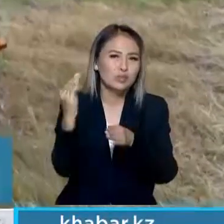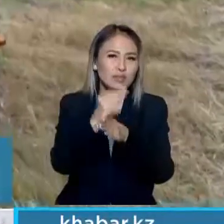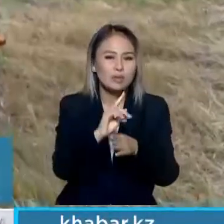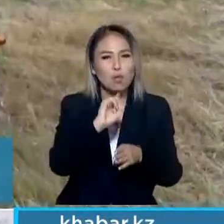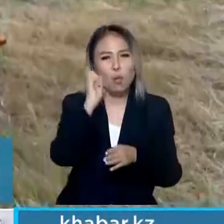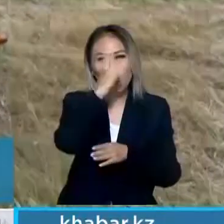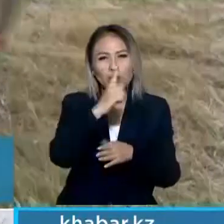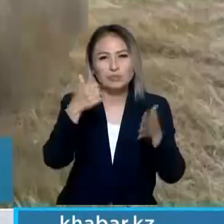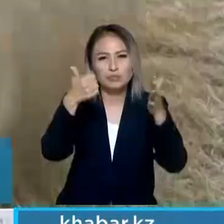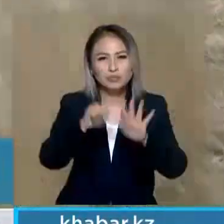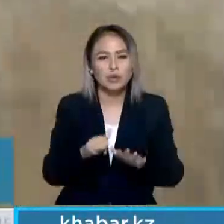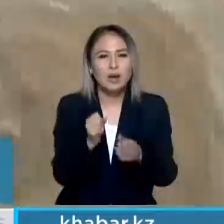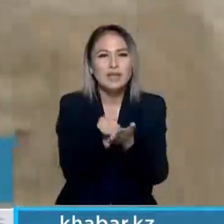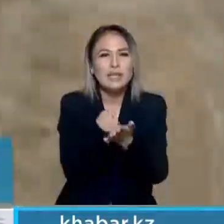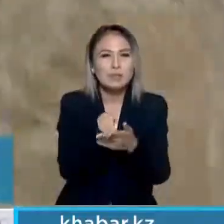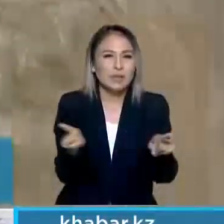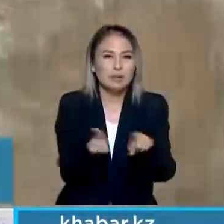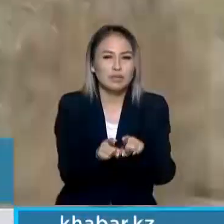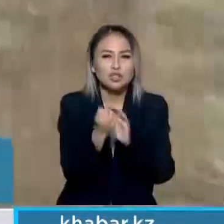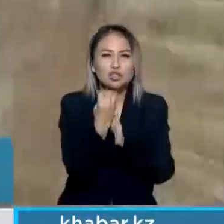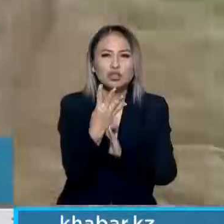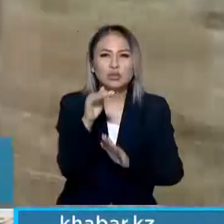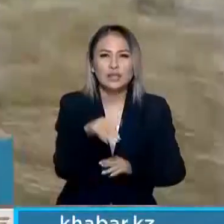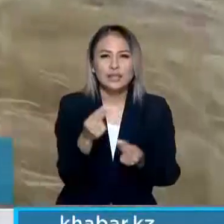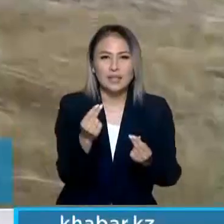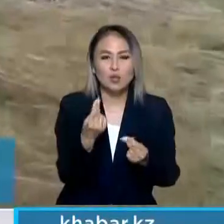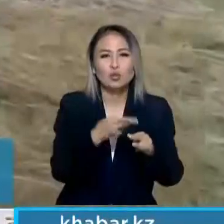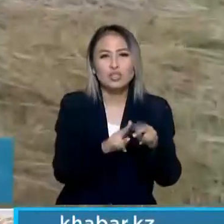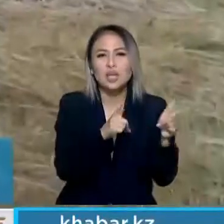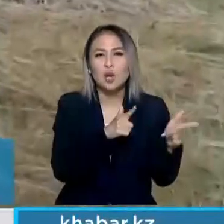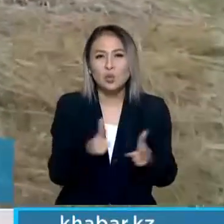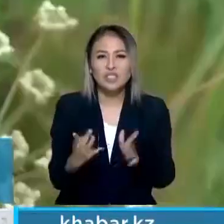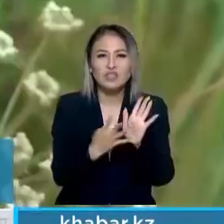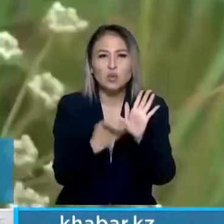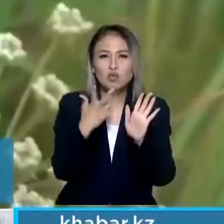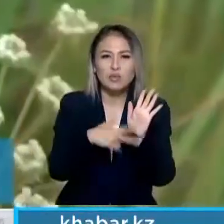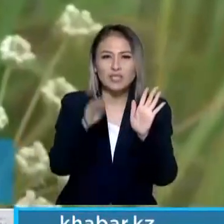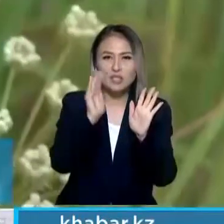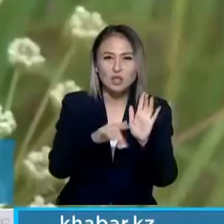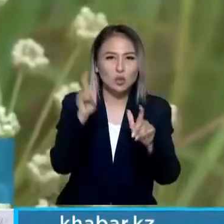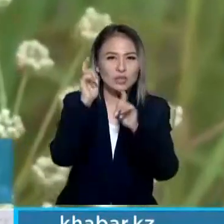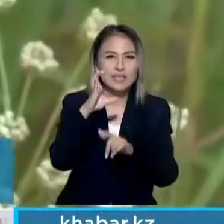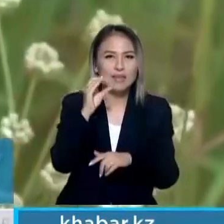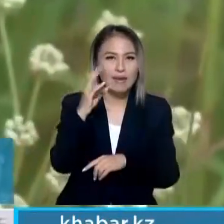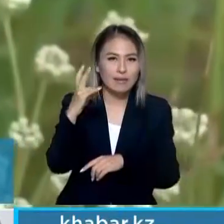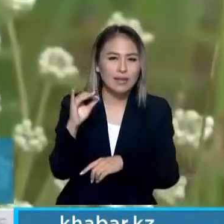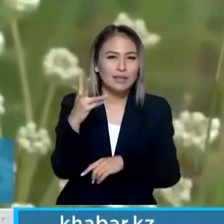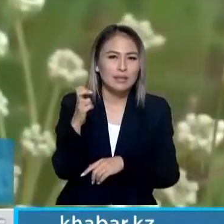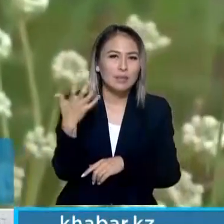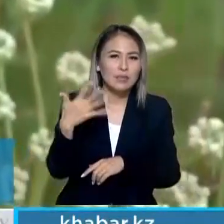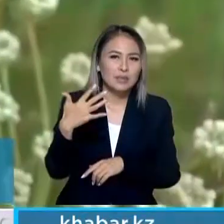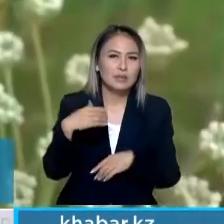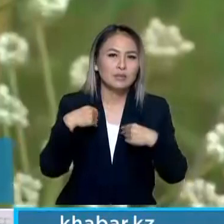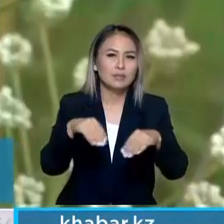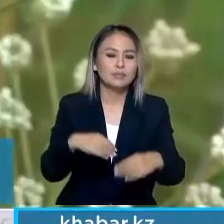запаса. Средняя цена тонны сена не превышает 14 тысяч тенге. Уже заготовлено 980 тысяч тонн сена и